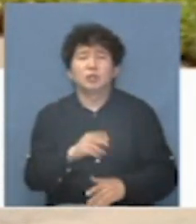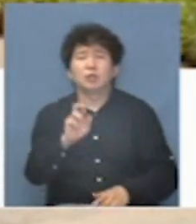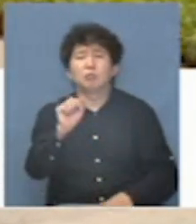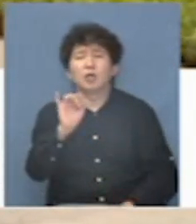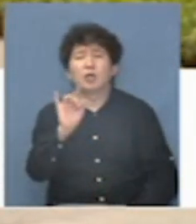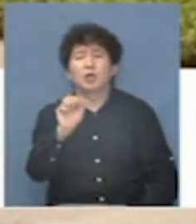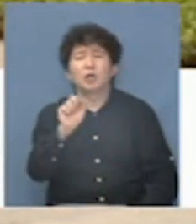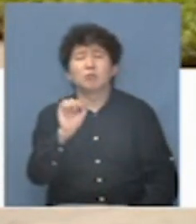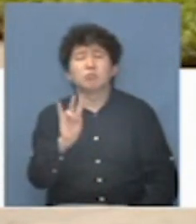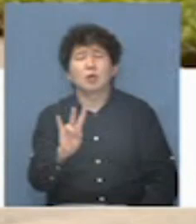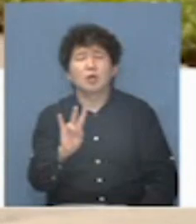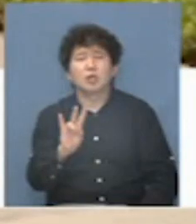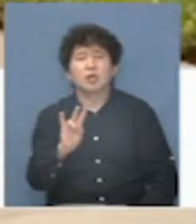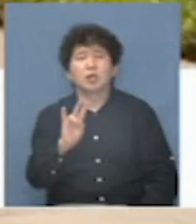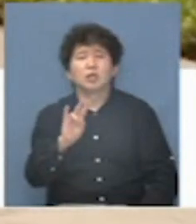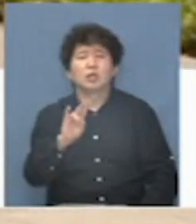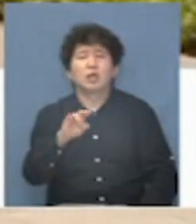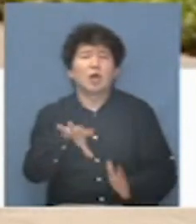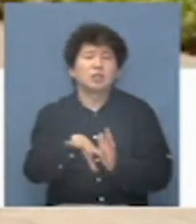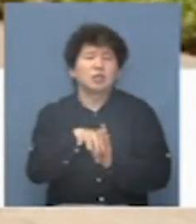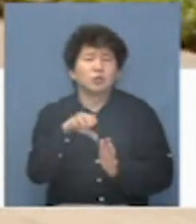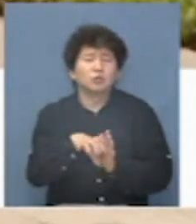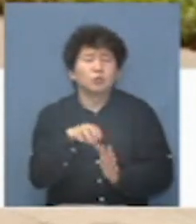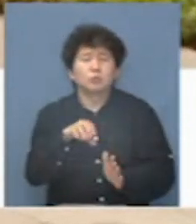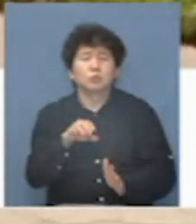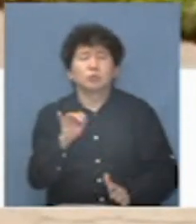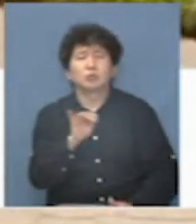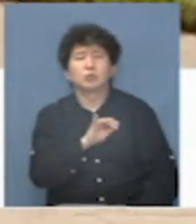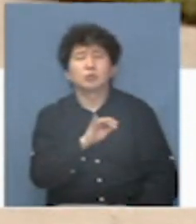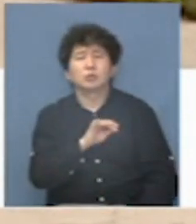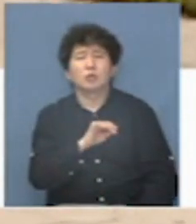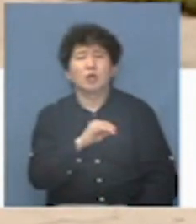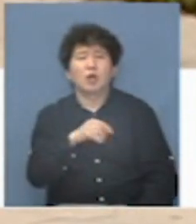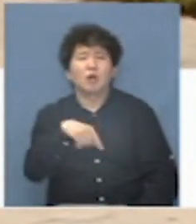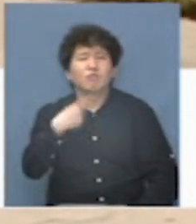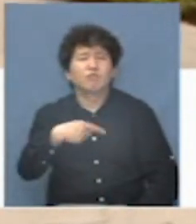шаровой мельницы, дымососы, мельничные вентиляторы, дутевые вентиляторы.